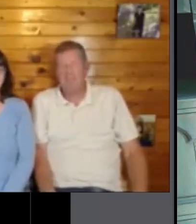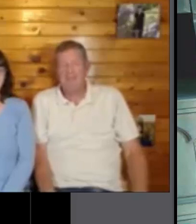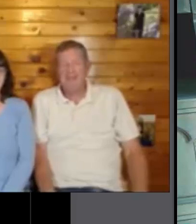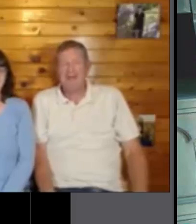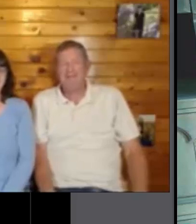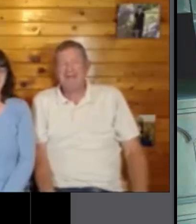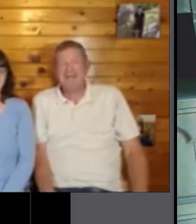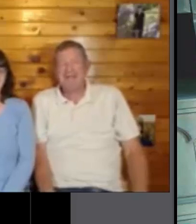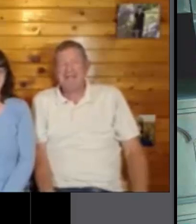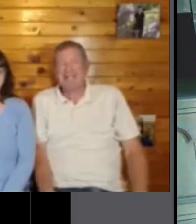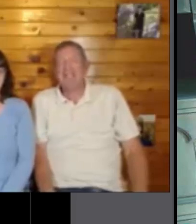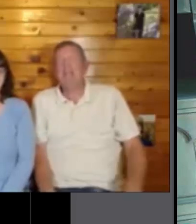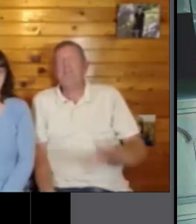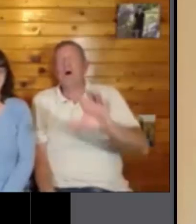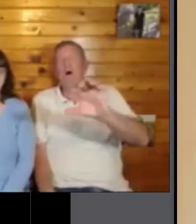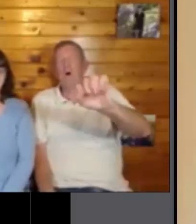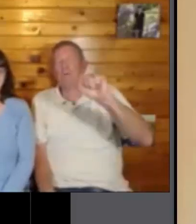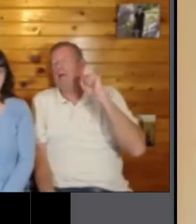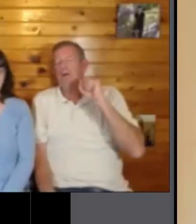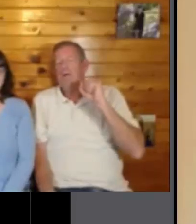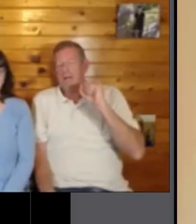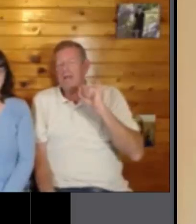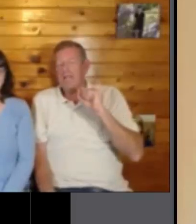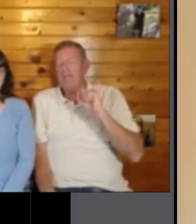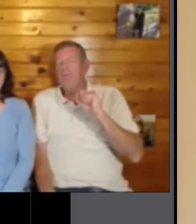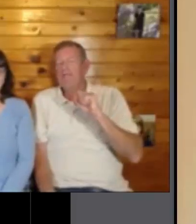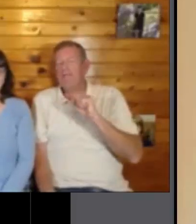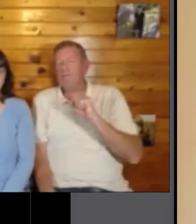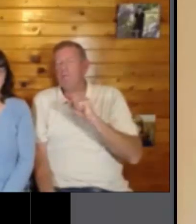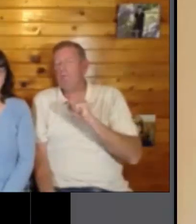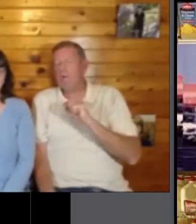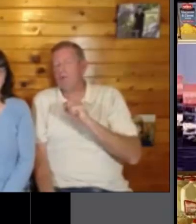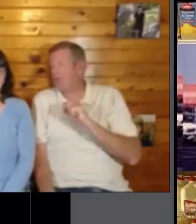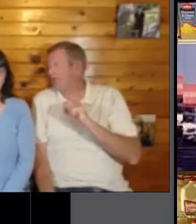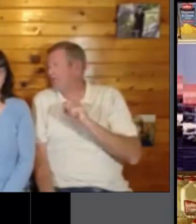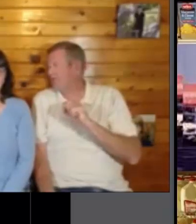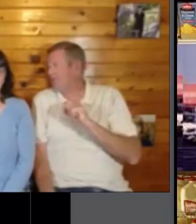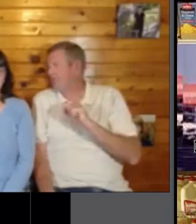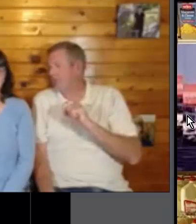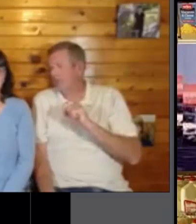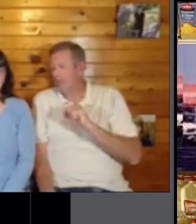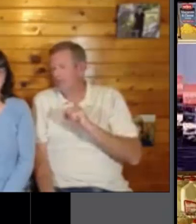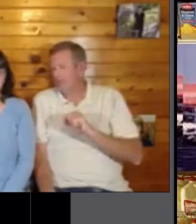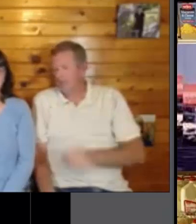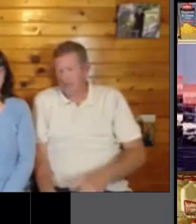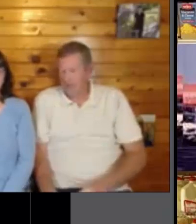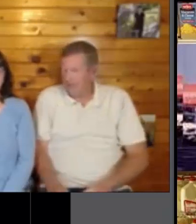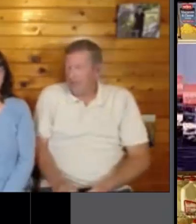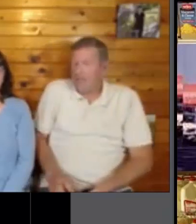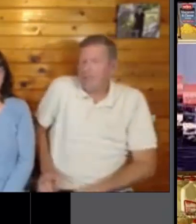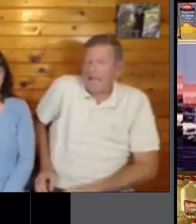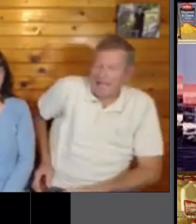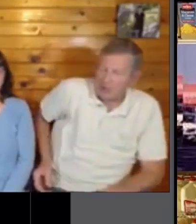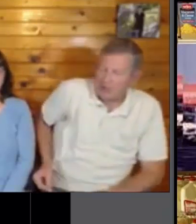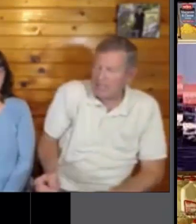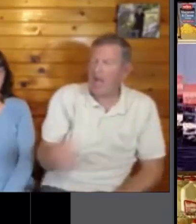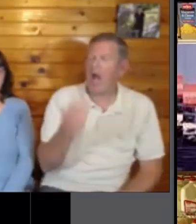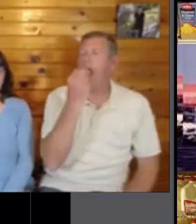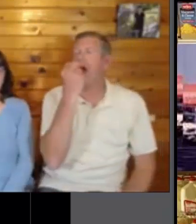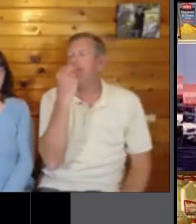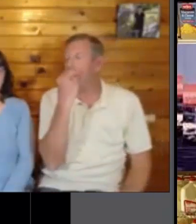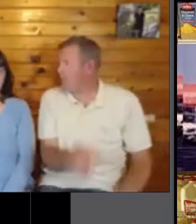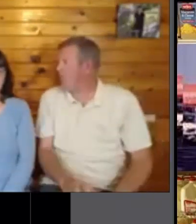cocina. Et ça, c'est prendre. Alors, est-ce que vous allez au supermarché? Parfois, oui. Oui. Et vous